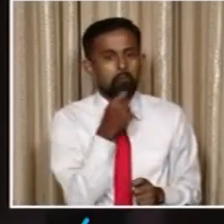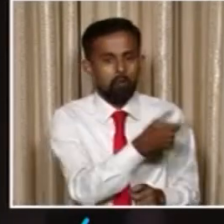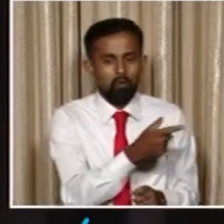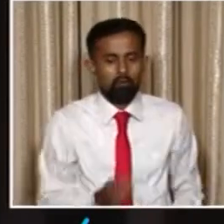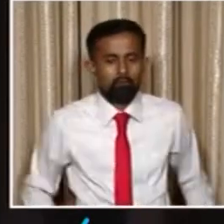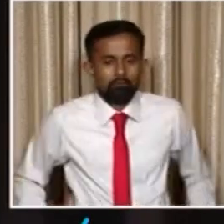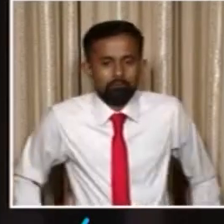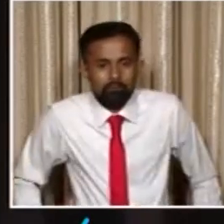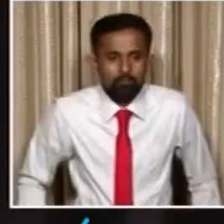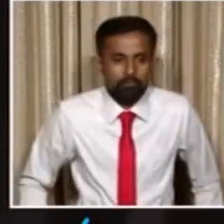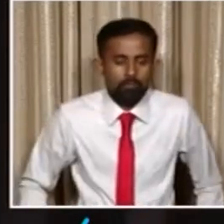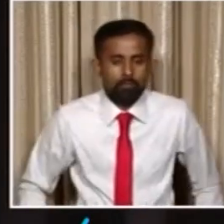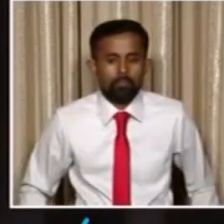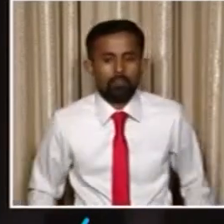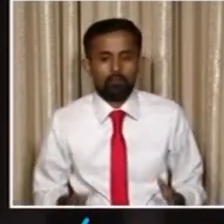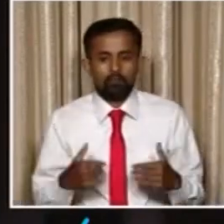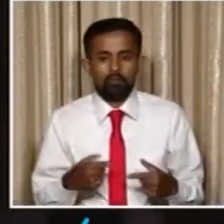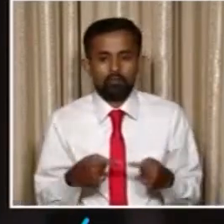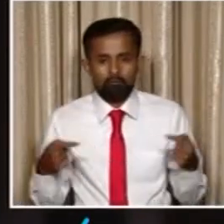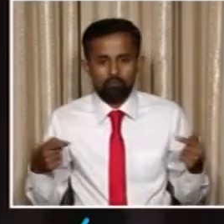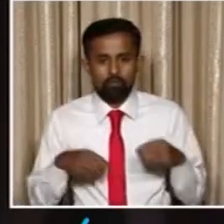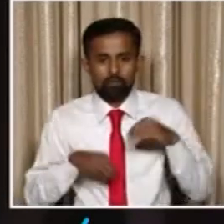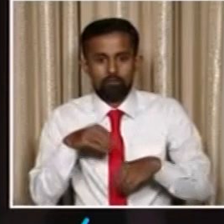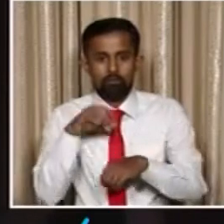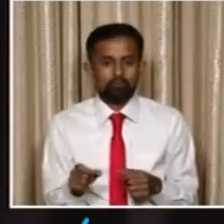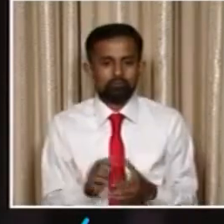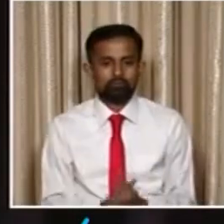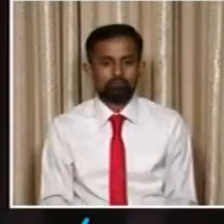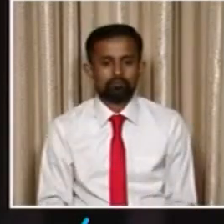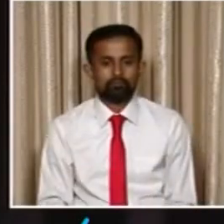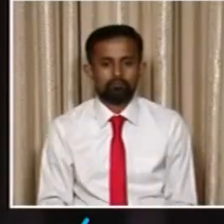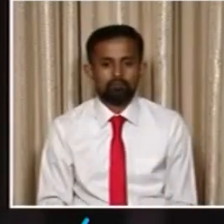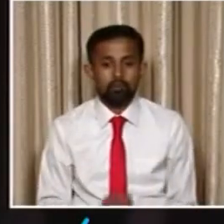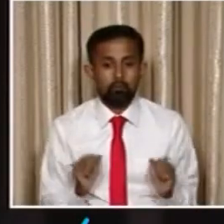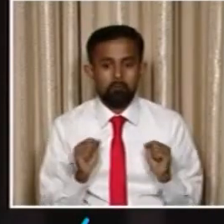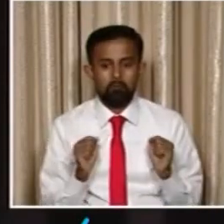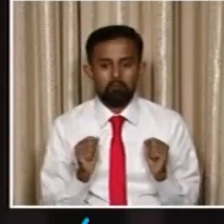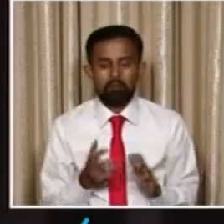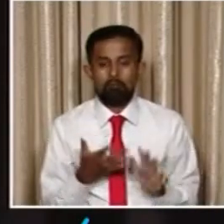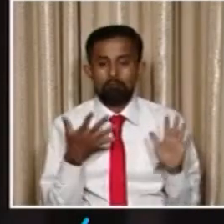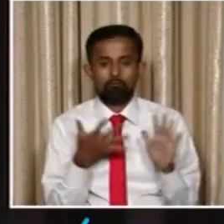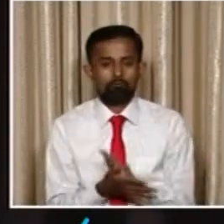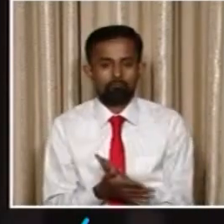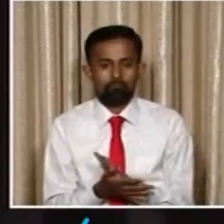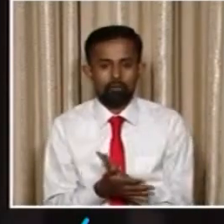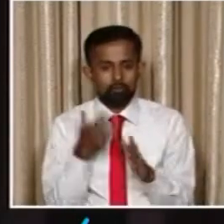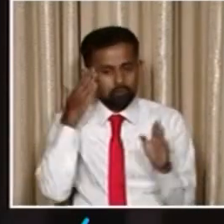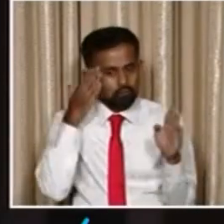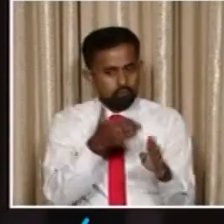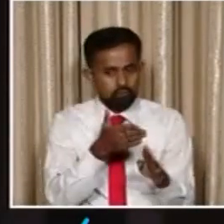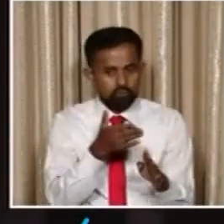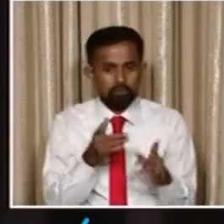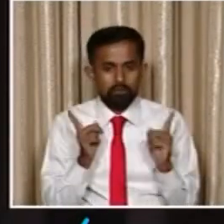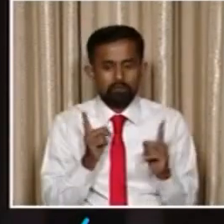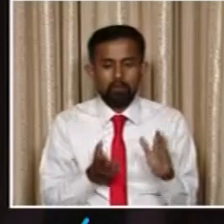දෙනවා. ඒ විතරක් නෙවෙයි විපක්ෂයේ දේශපාලඥයෝ අල්ල ගන්නත් සල්ලි දෙනවා. භයානක ඛේදවාචකයක් පැත්තට මේ